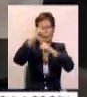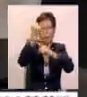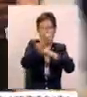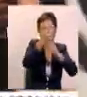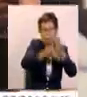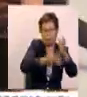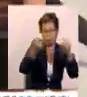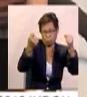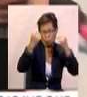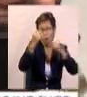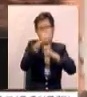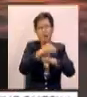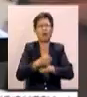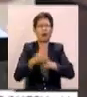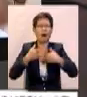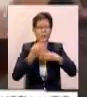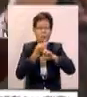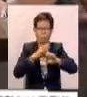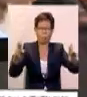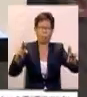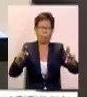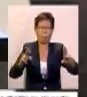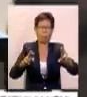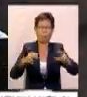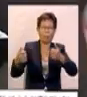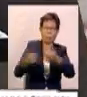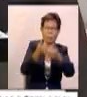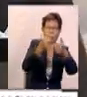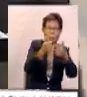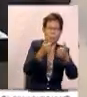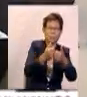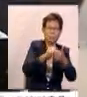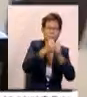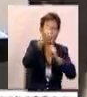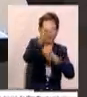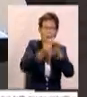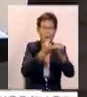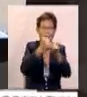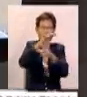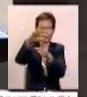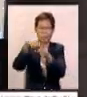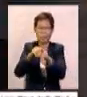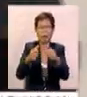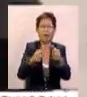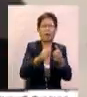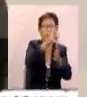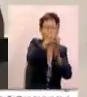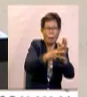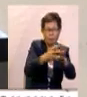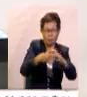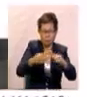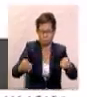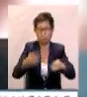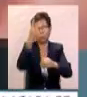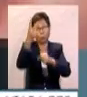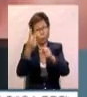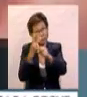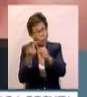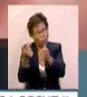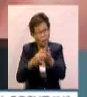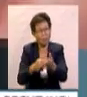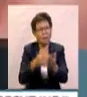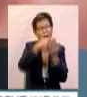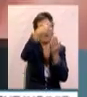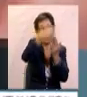Sukan Paralimpik agar bersedia menghadapi temasya sukan mega antarabangsa termasuk Sukan Paralimpik di Jepun 2 tahun lagi. Baik,